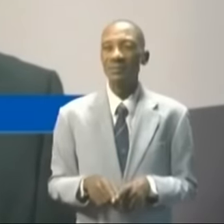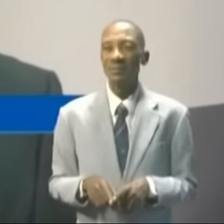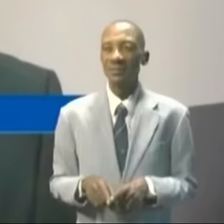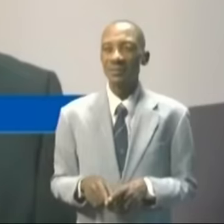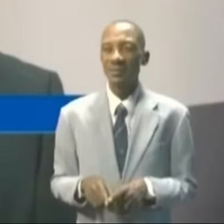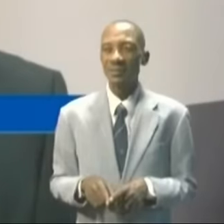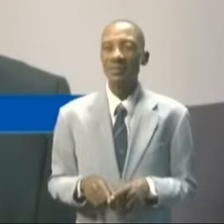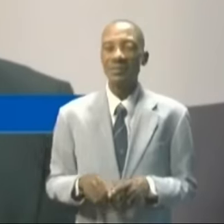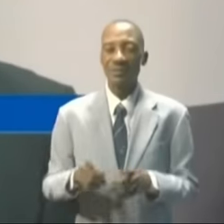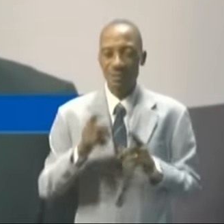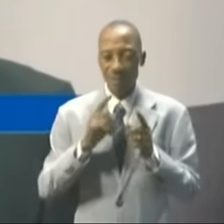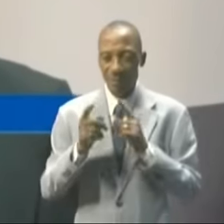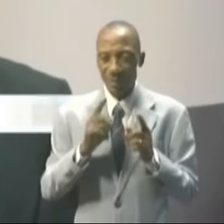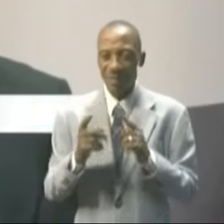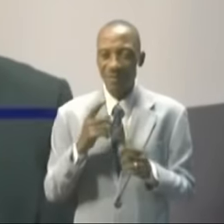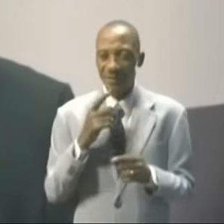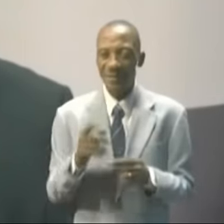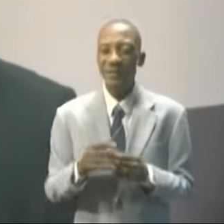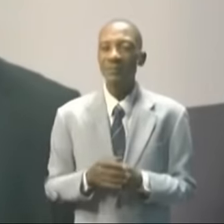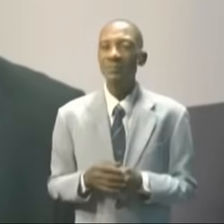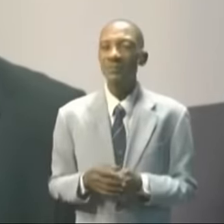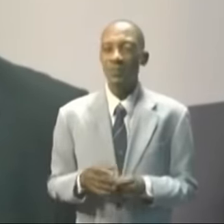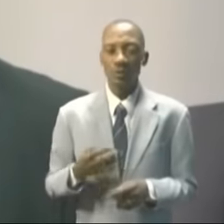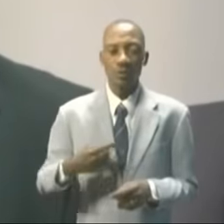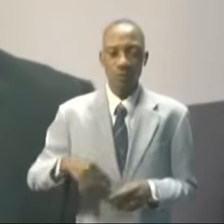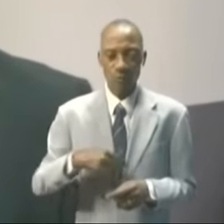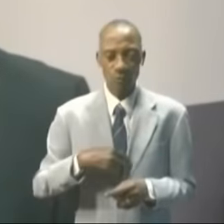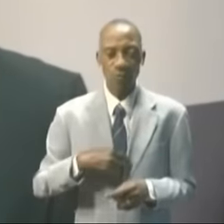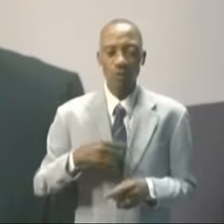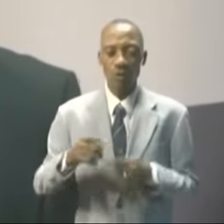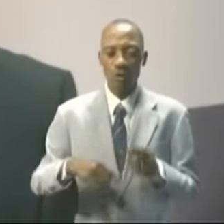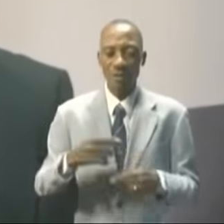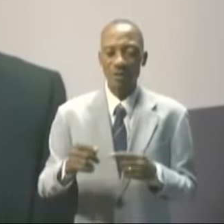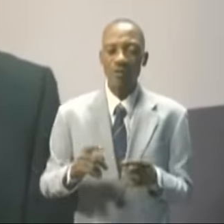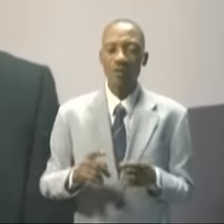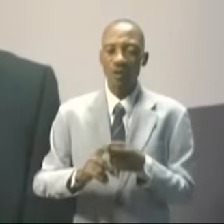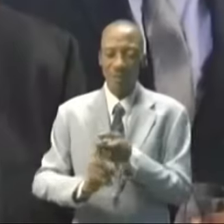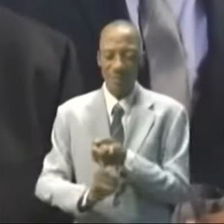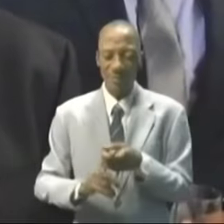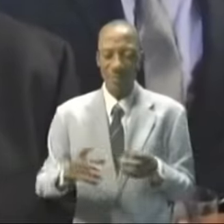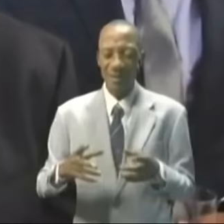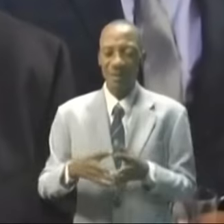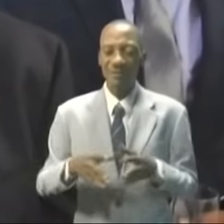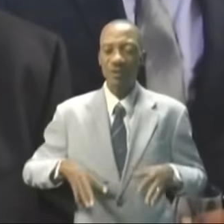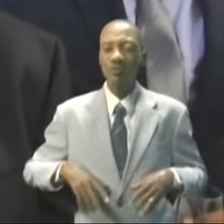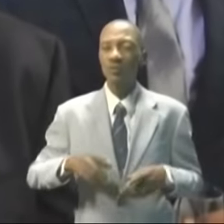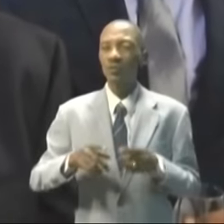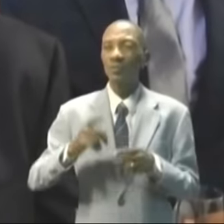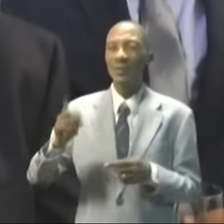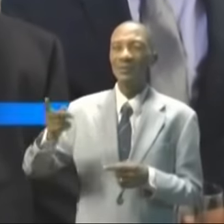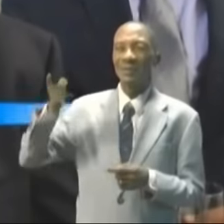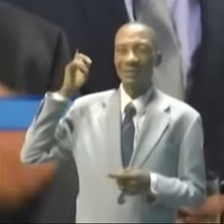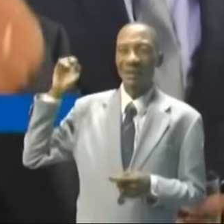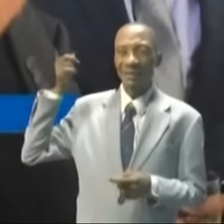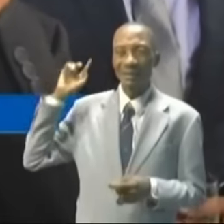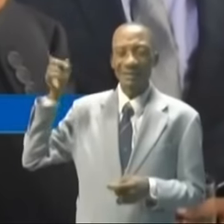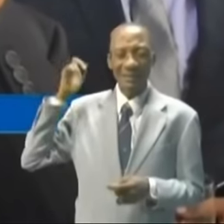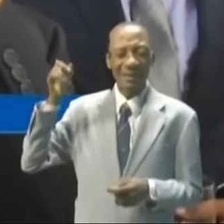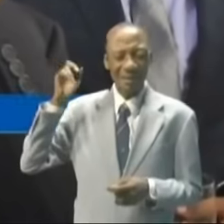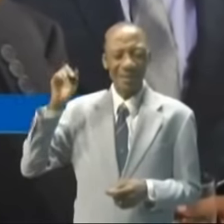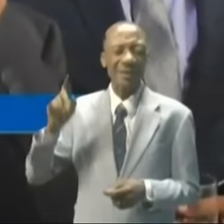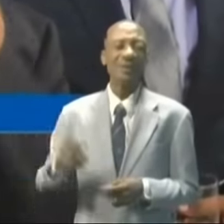sont des gens qui connaissent déjà la loi du Congo, qui respectent les Congolais, c'est que qui est très important. Ça renforce les amitiés de